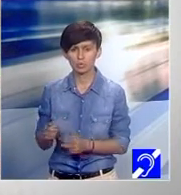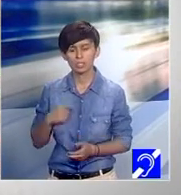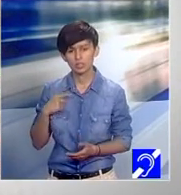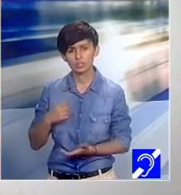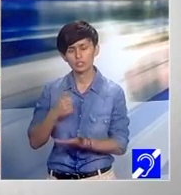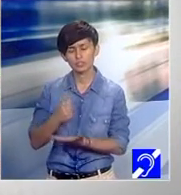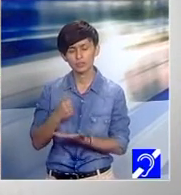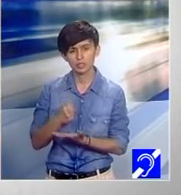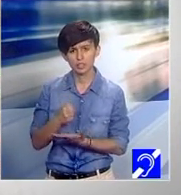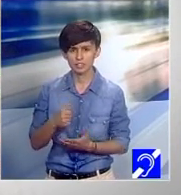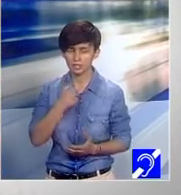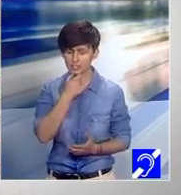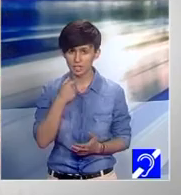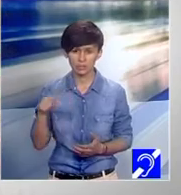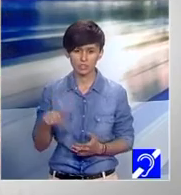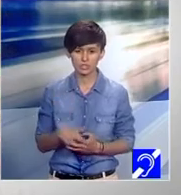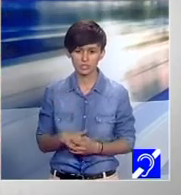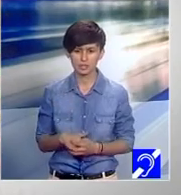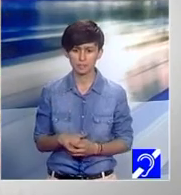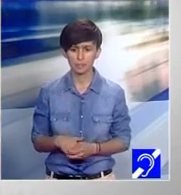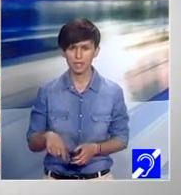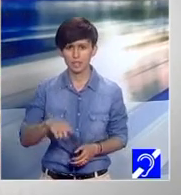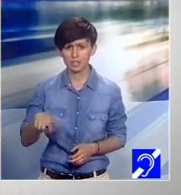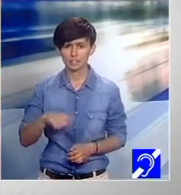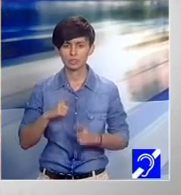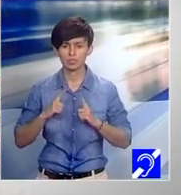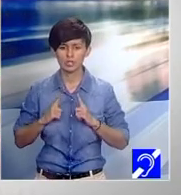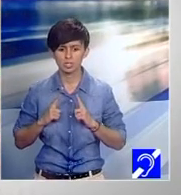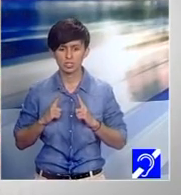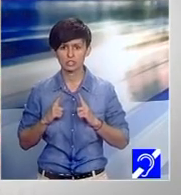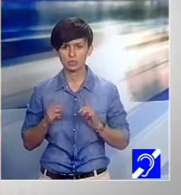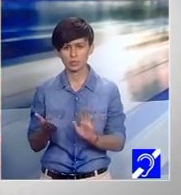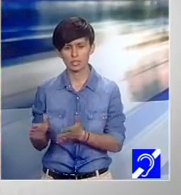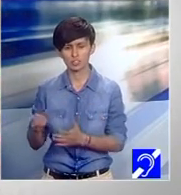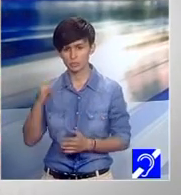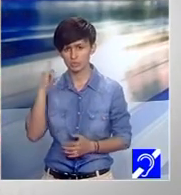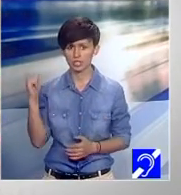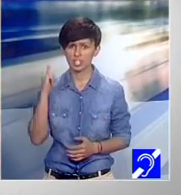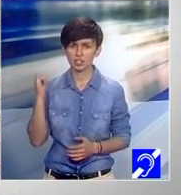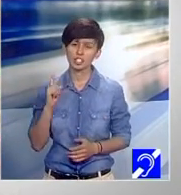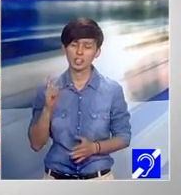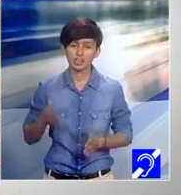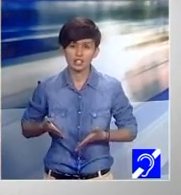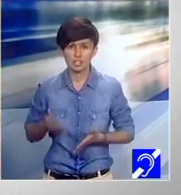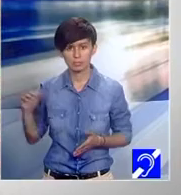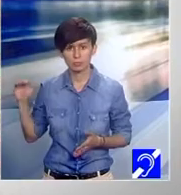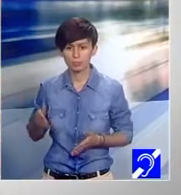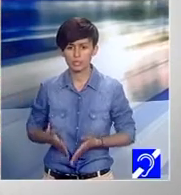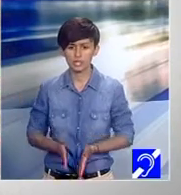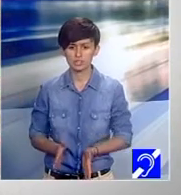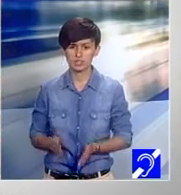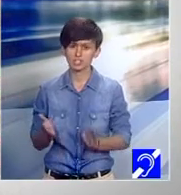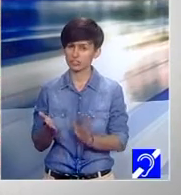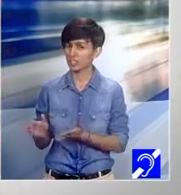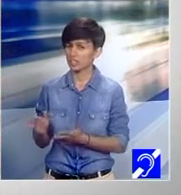an. Noi așteptăm la început de ianuarie. Copiii se nasc și în 31 decembrie spre 1 ianuarie. Copiii se nasc și în 3 ianuarie.